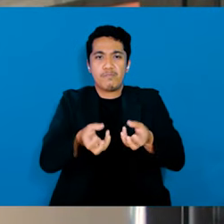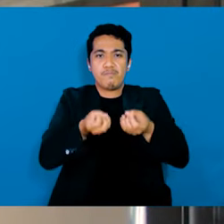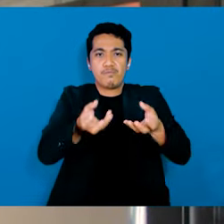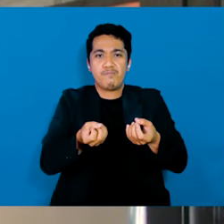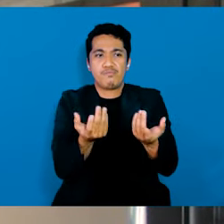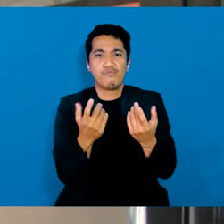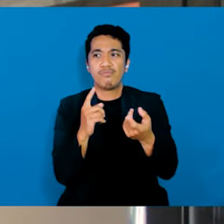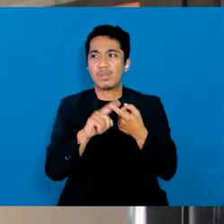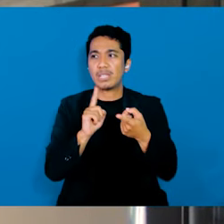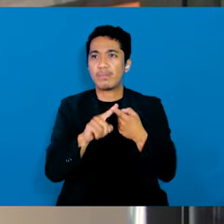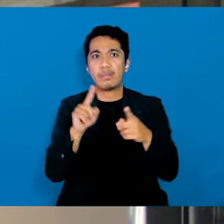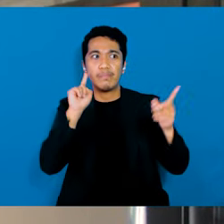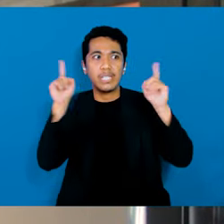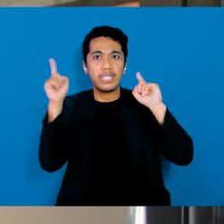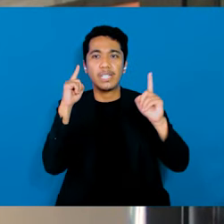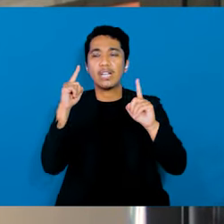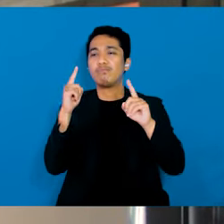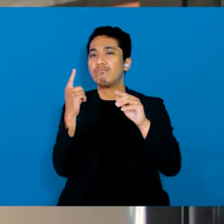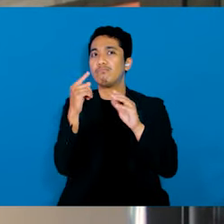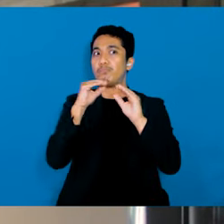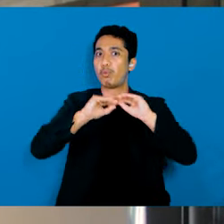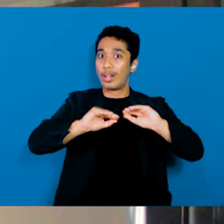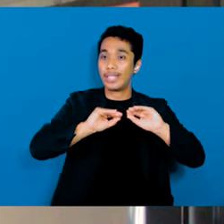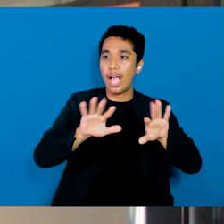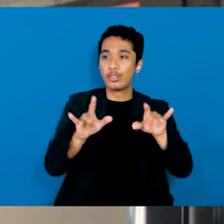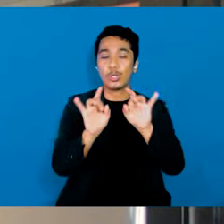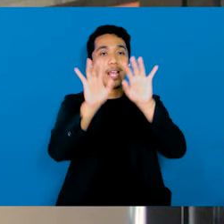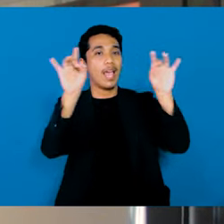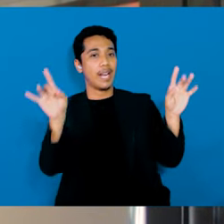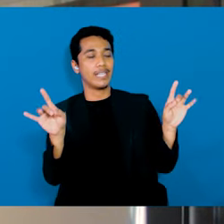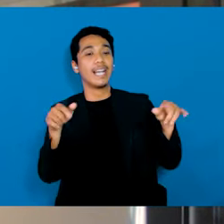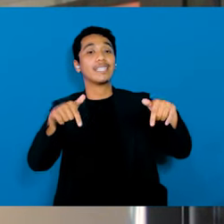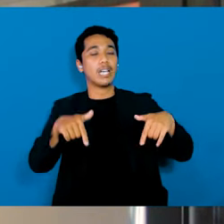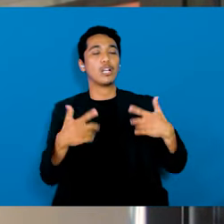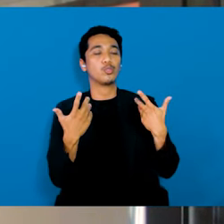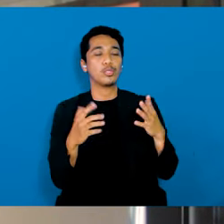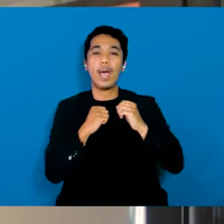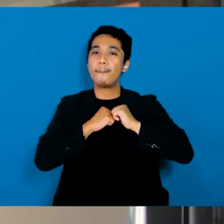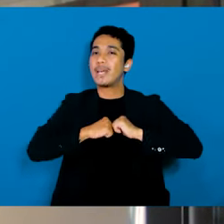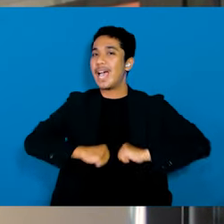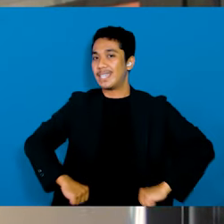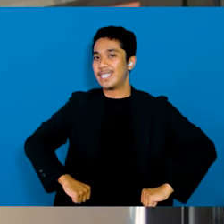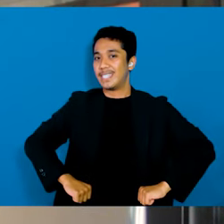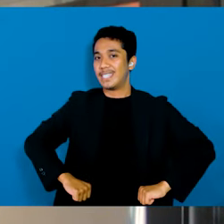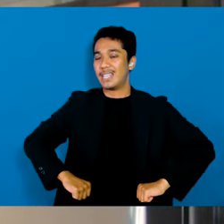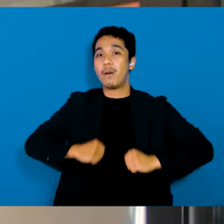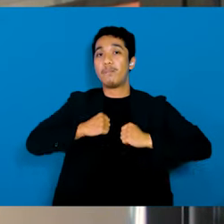teman-teman itu pendidikan politik dan pendidikan-pendidikan yang lain. Mereka sekarang ini juga sudah berani